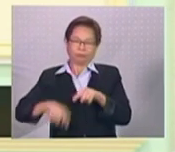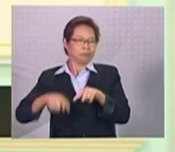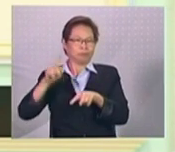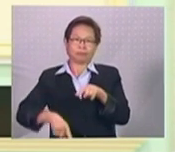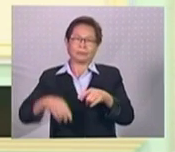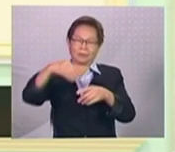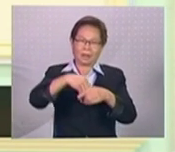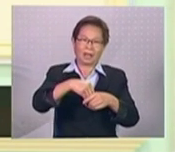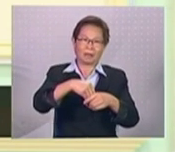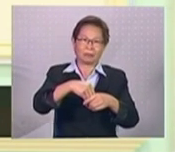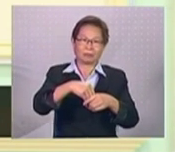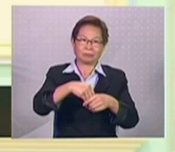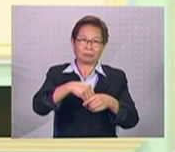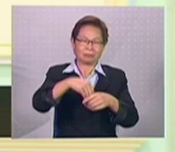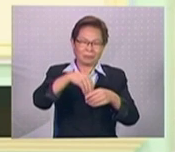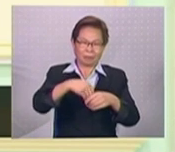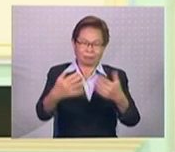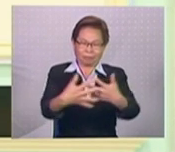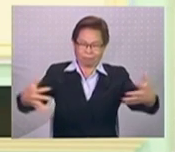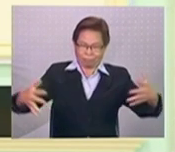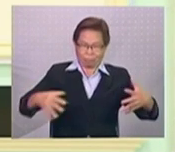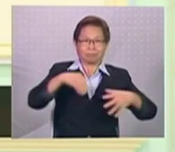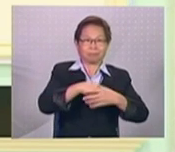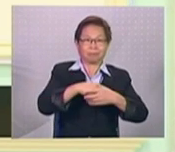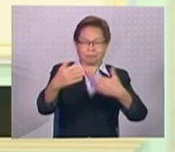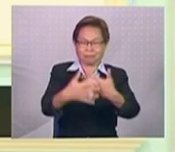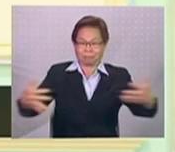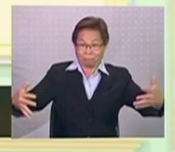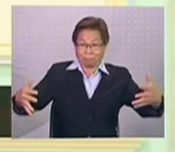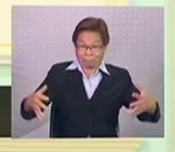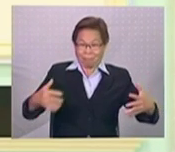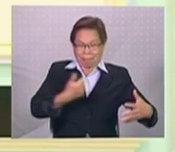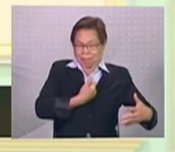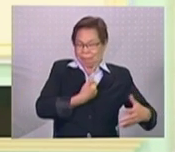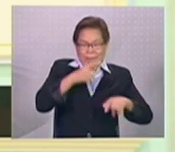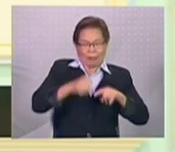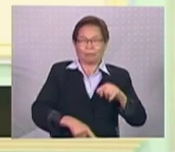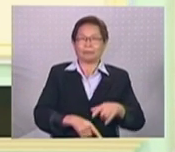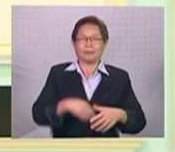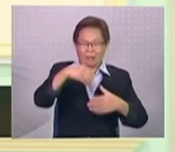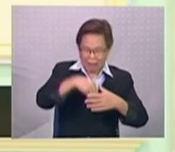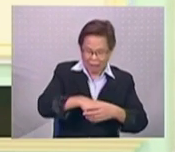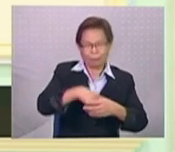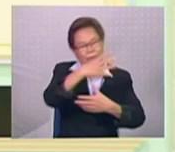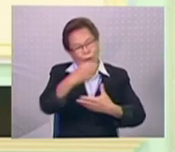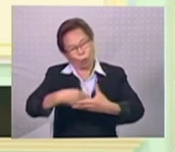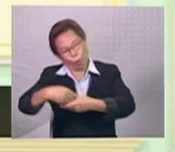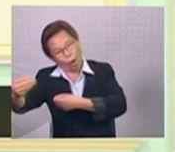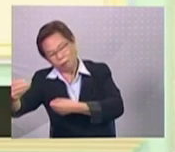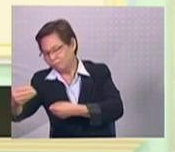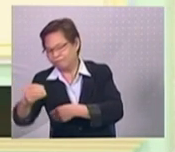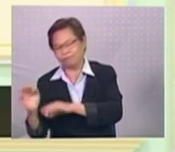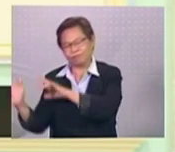walaupun di dalam gated area sekalipun. Kita tak nak membezakan antara yang di dalam gated dan di luar gated area